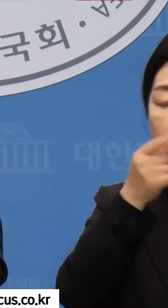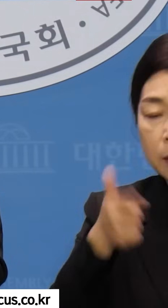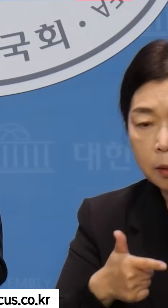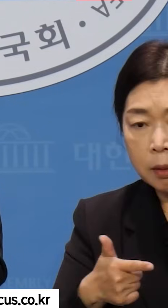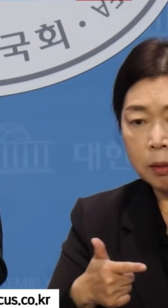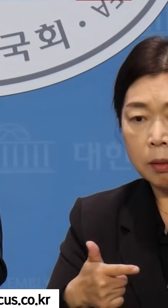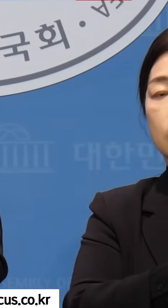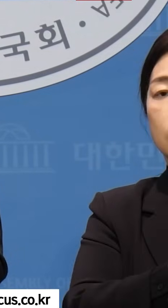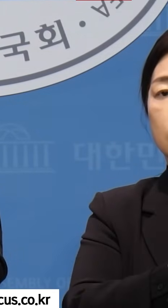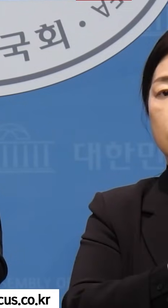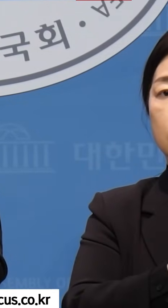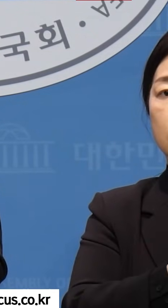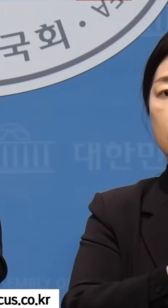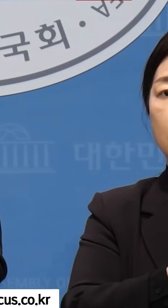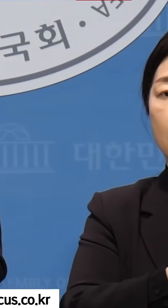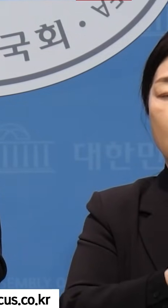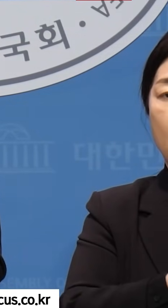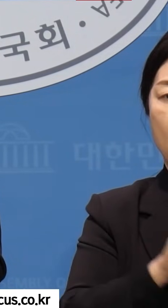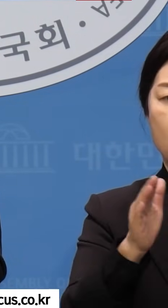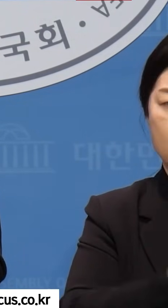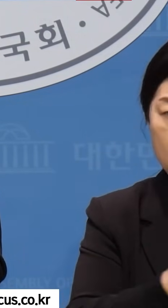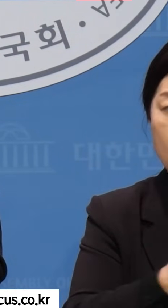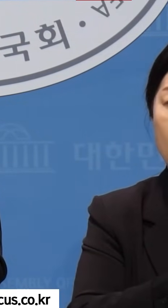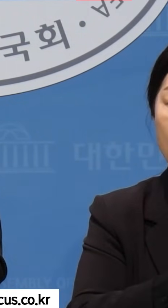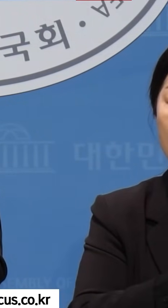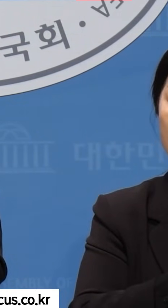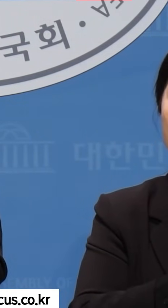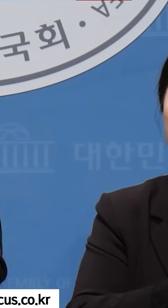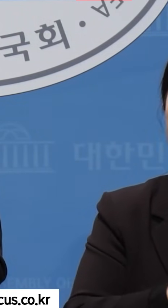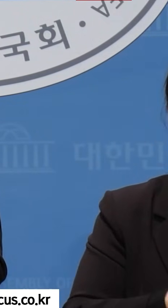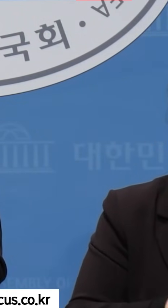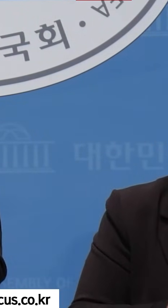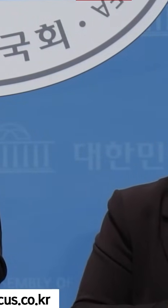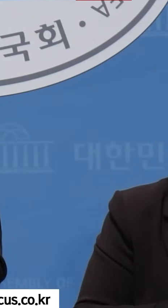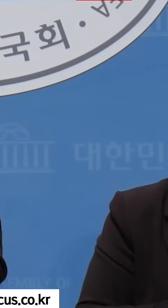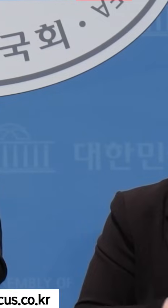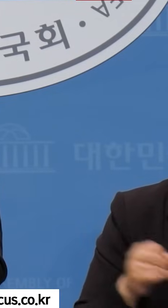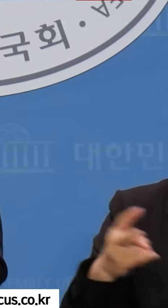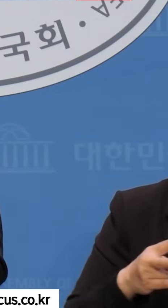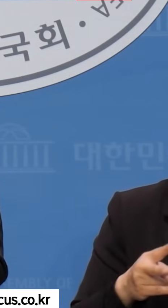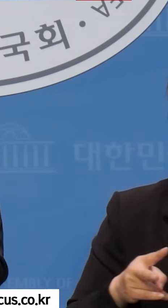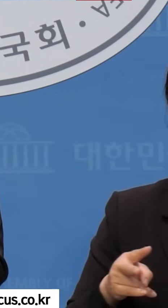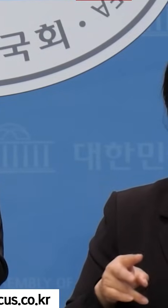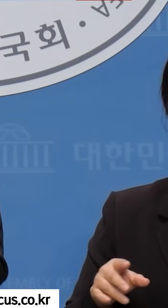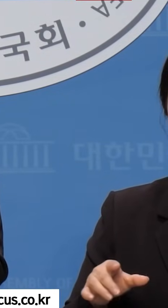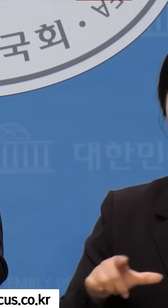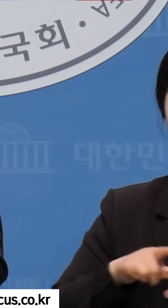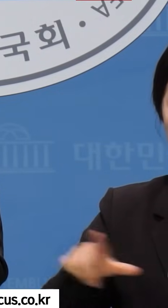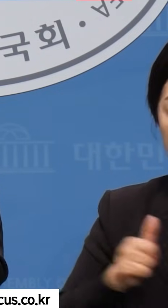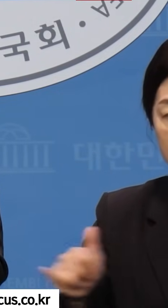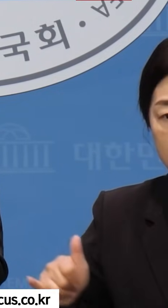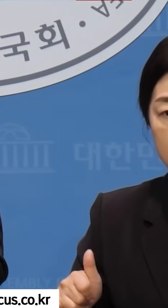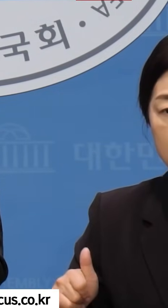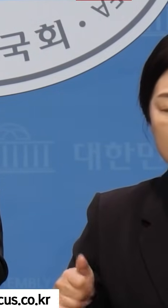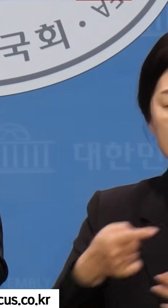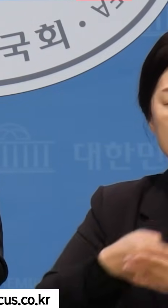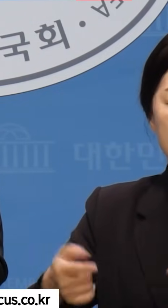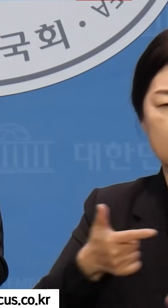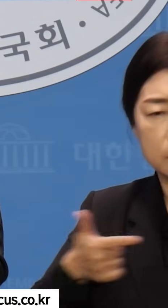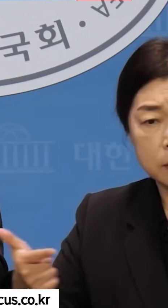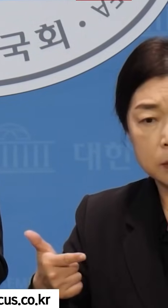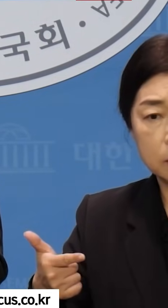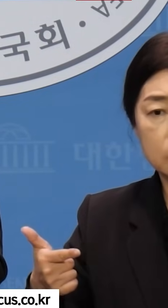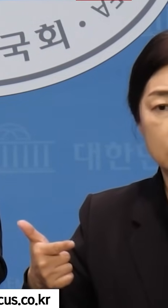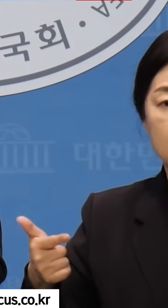이첩을 해두었습니다. 5조 원이라는 영세 상인과 서민 돈에 큰 피해를 입은, 그리고 국민의